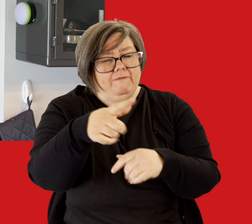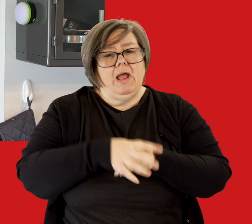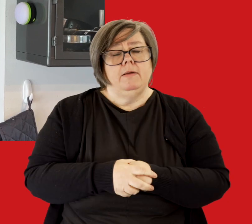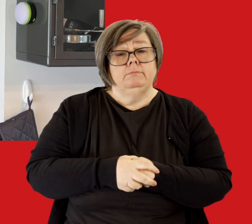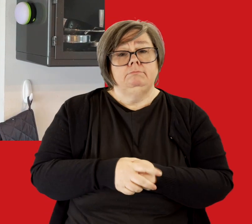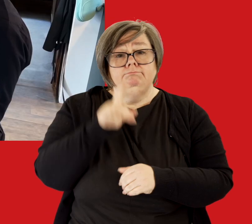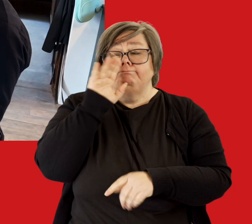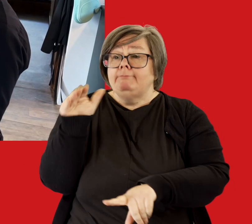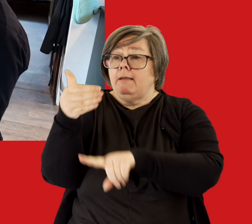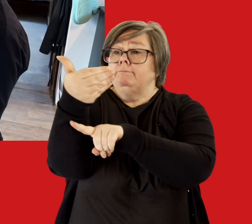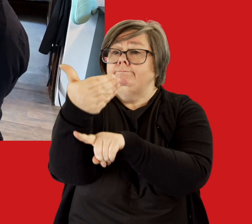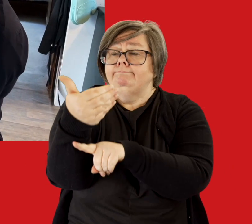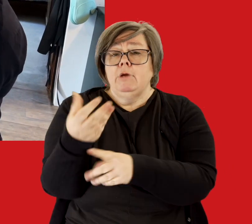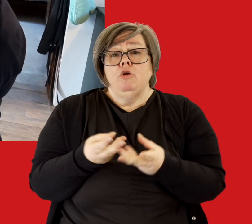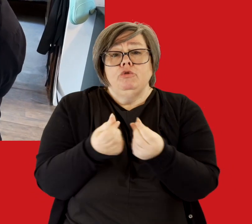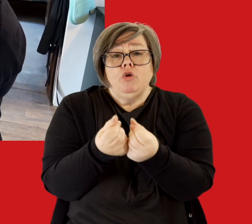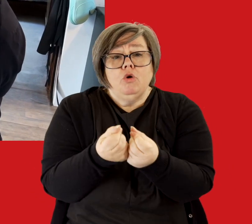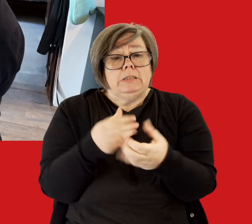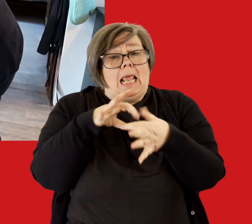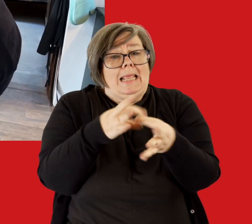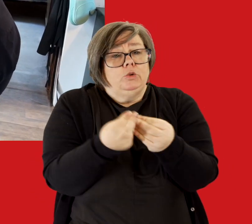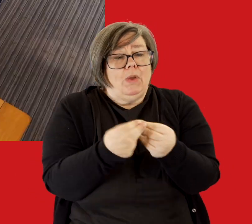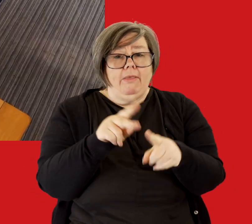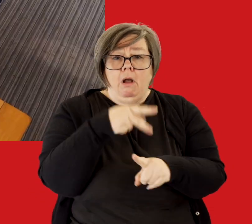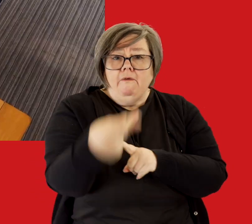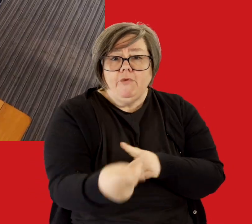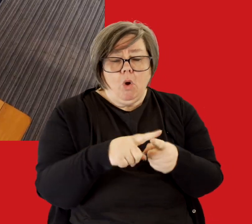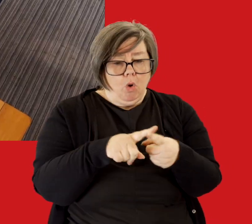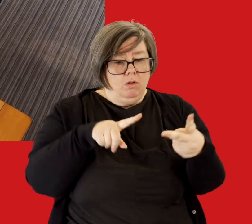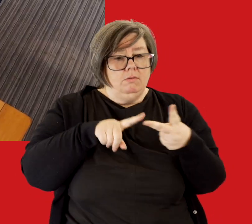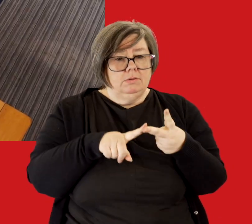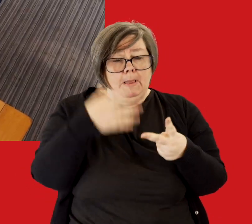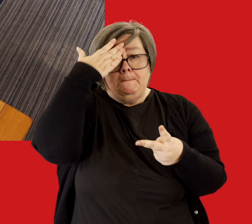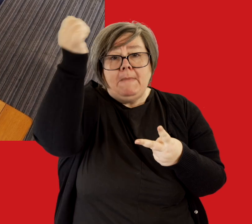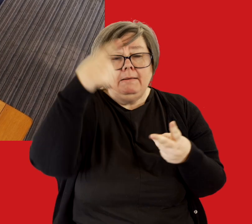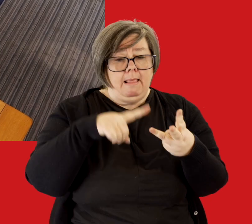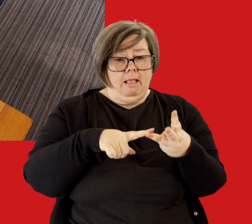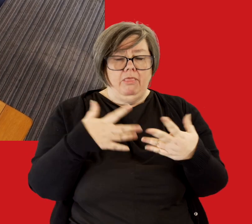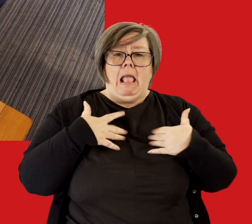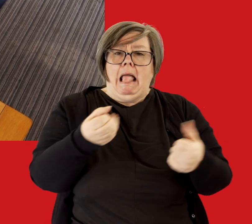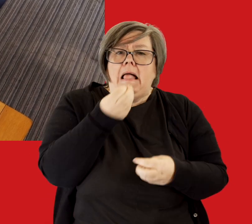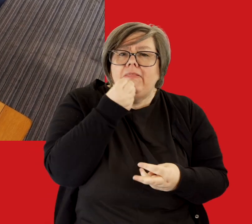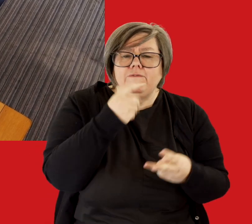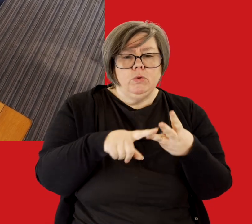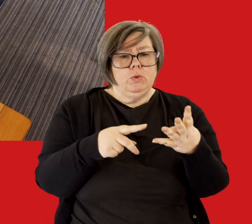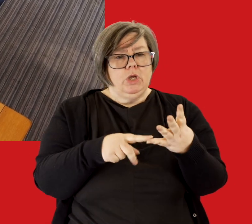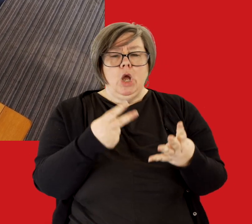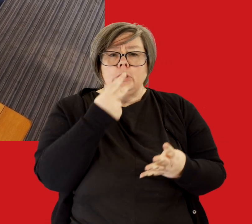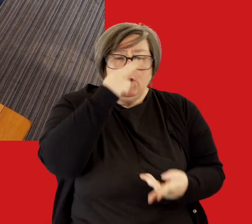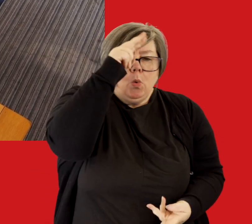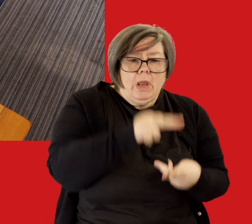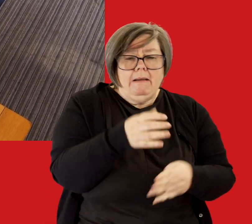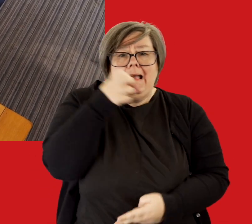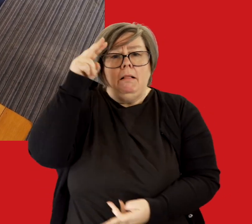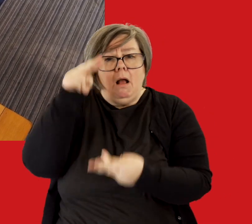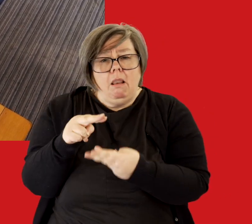lle. Mae'r Gwasanaeth Tân y Cachub yn gweithio'n agos sef asiantaethau a sefydliadau eraill. Felly, yn ystod